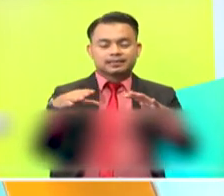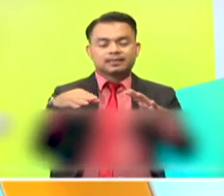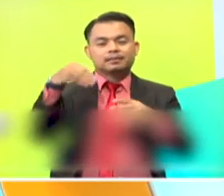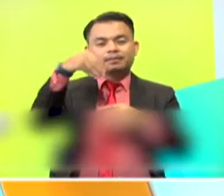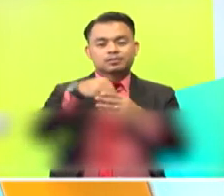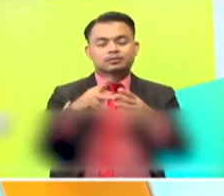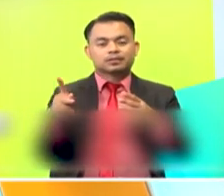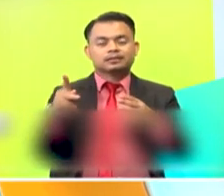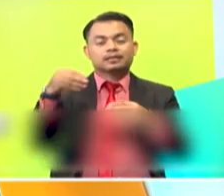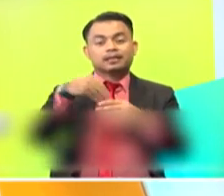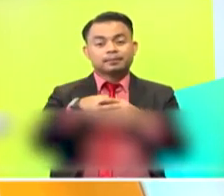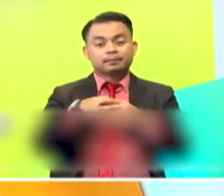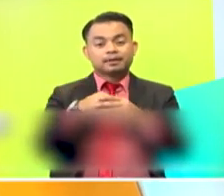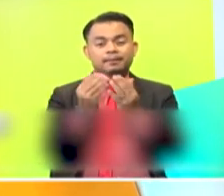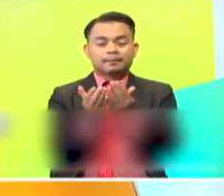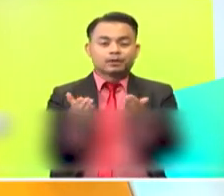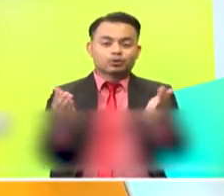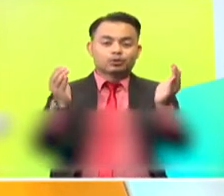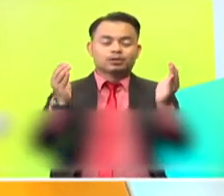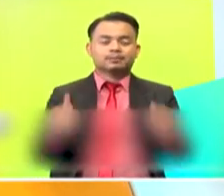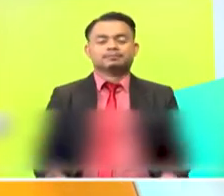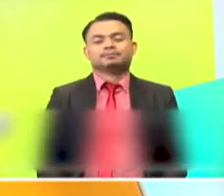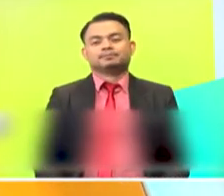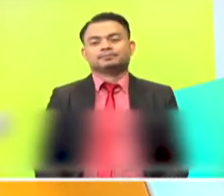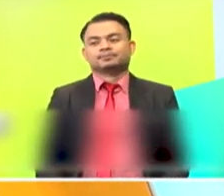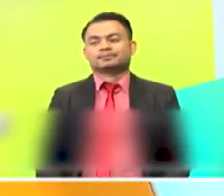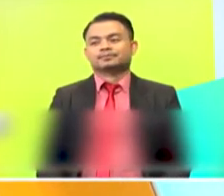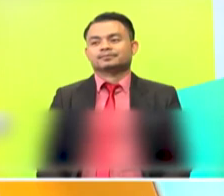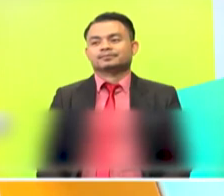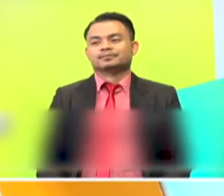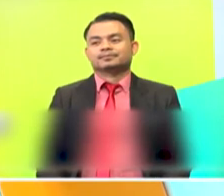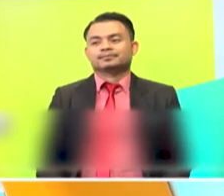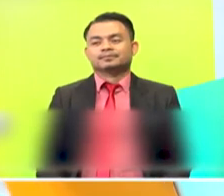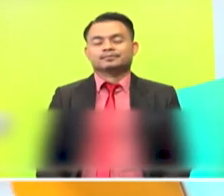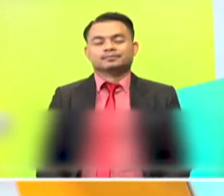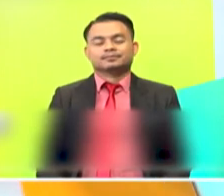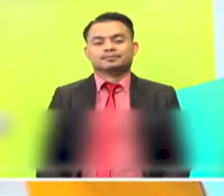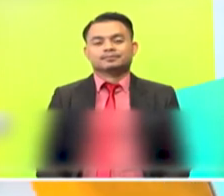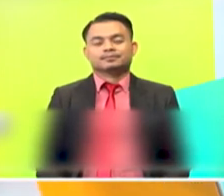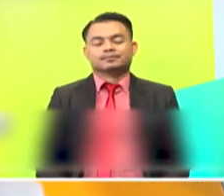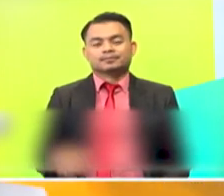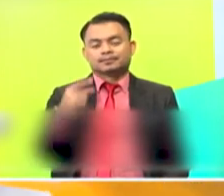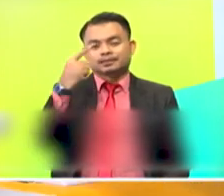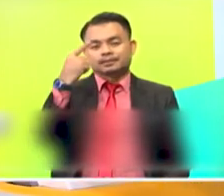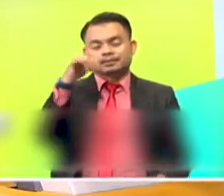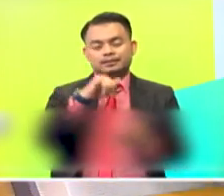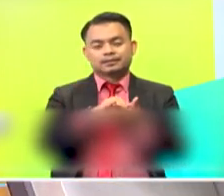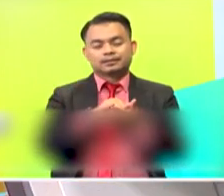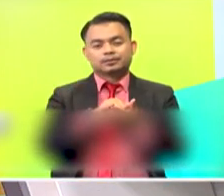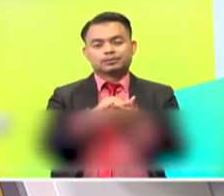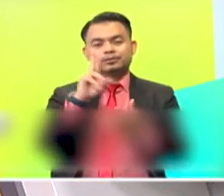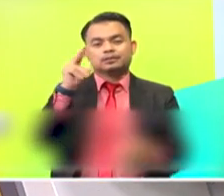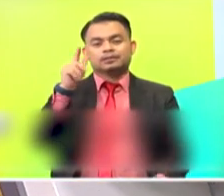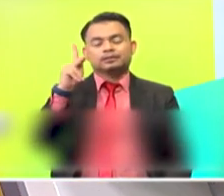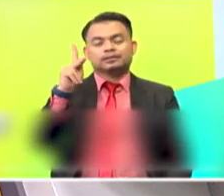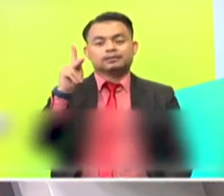bakul Oke sego ngerti aku lagi itu rok tepuk eh yang rakyat tertutup Di bawah